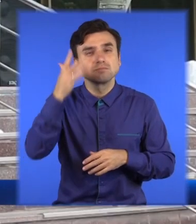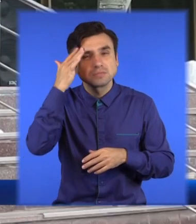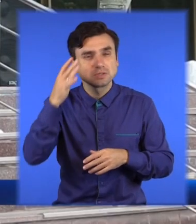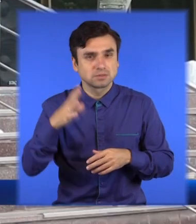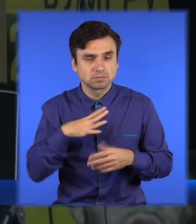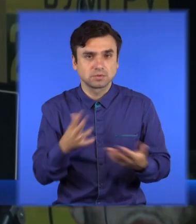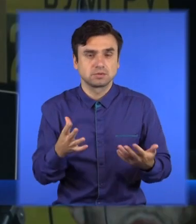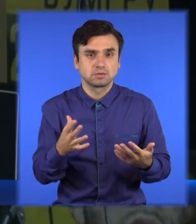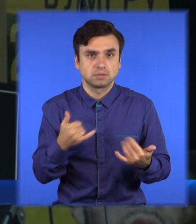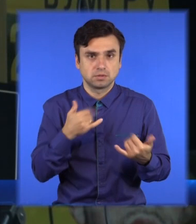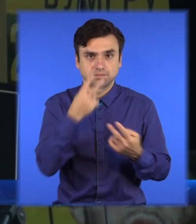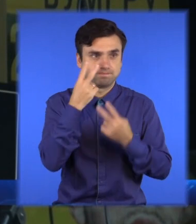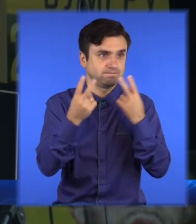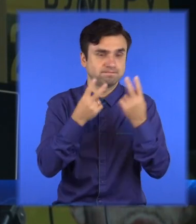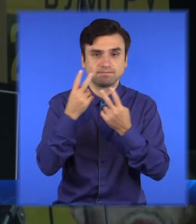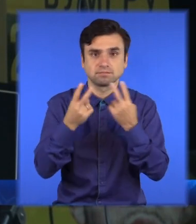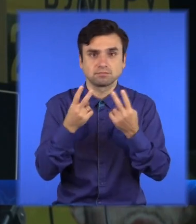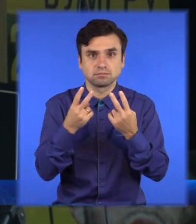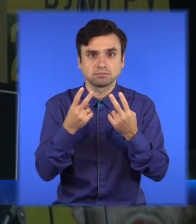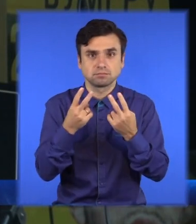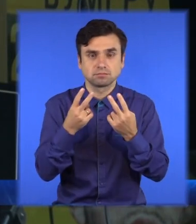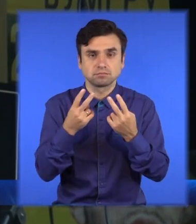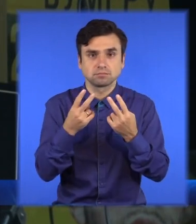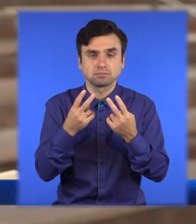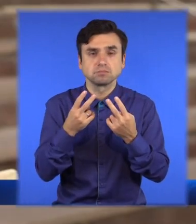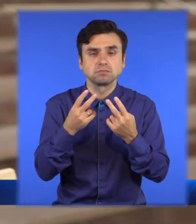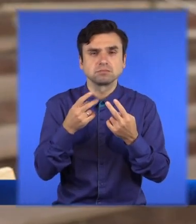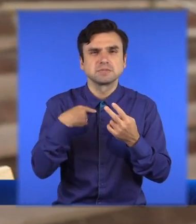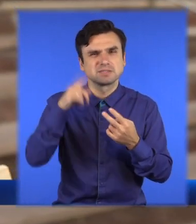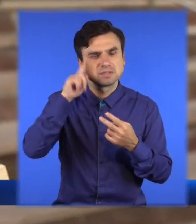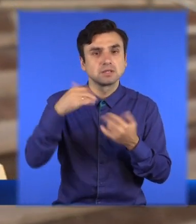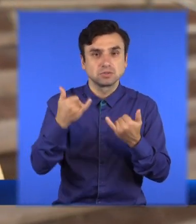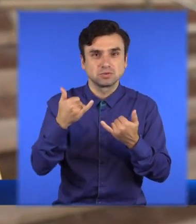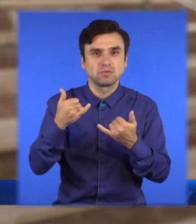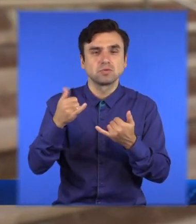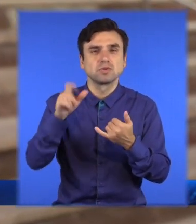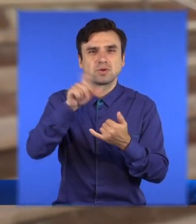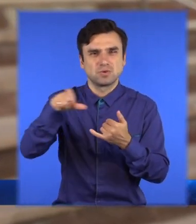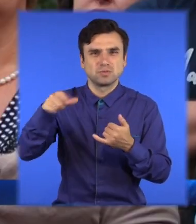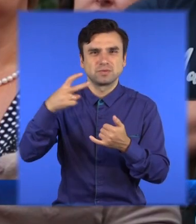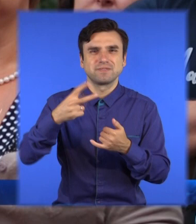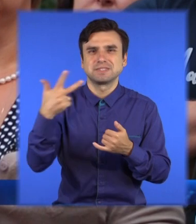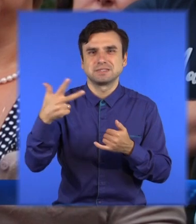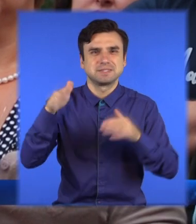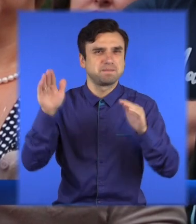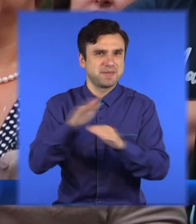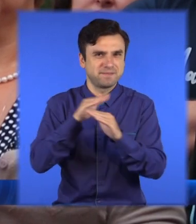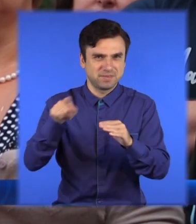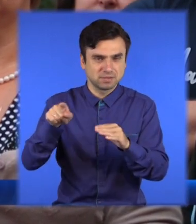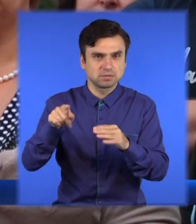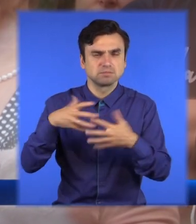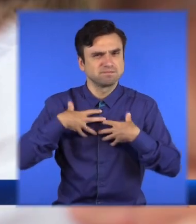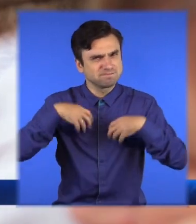Палацу молоді та студентів четверте стали імпровізованою сценою для фестивалю імені Кузьми Скрябіна. Цьогоріч його учасниками стали